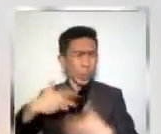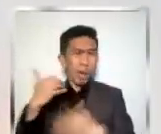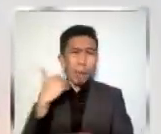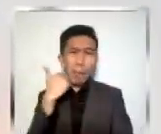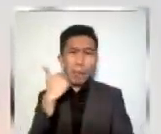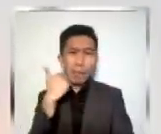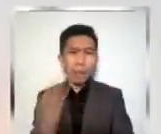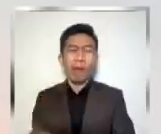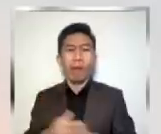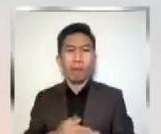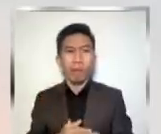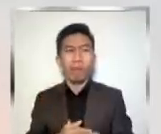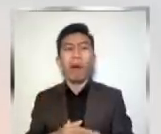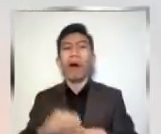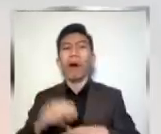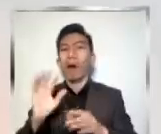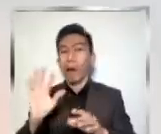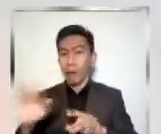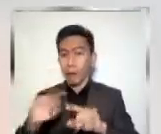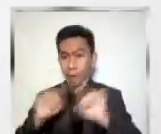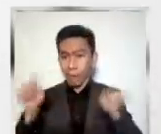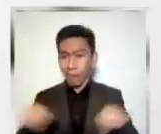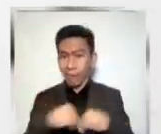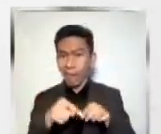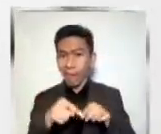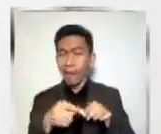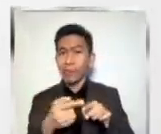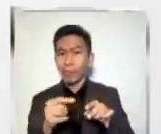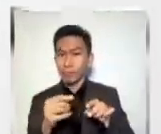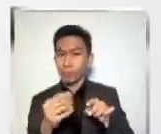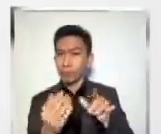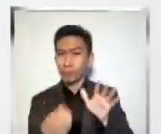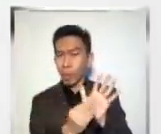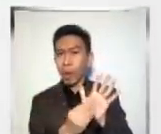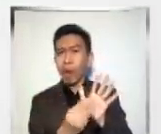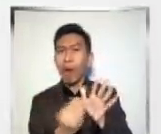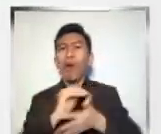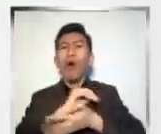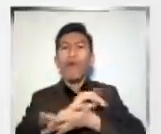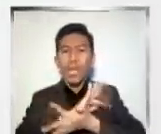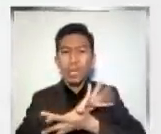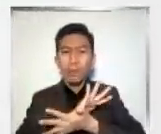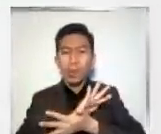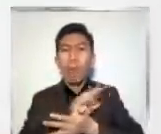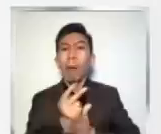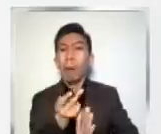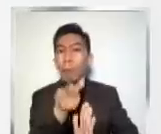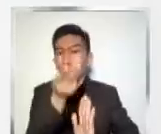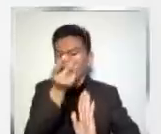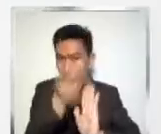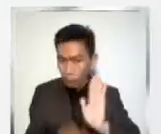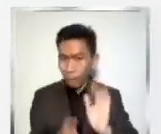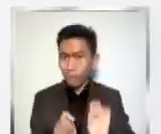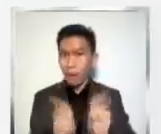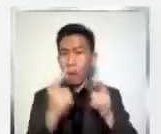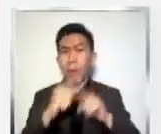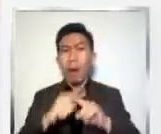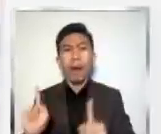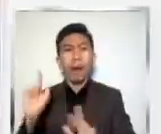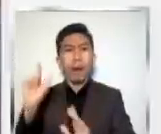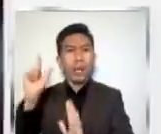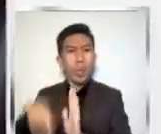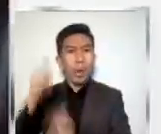ni Jonalyn, kaya agad inilibing ang bata. Pero 1 buwan makalipas, sakalang daw nila nalaman na base sa